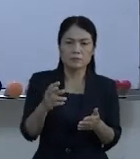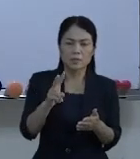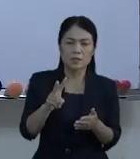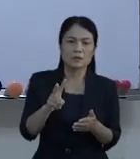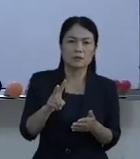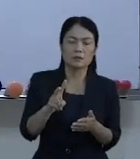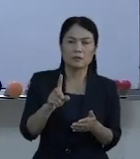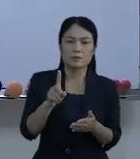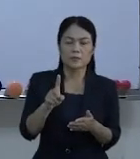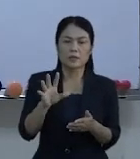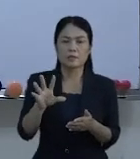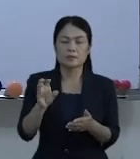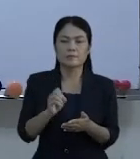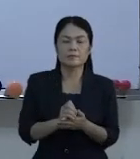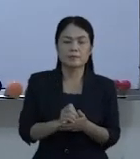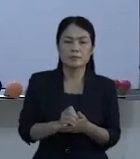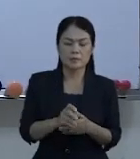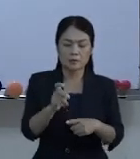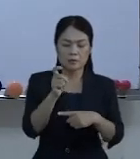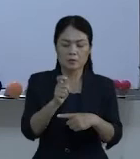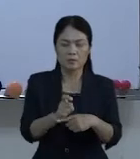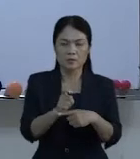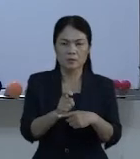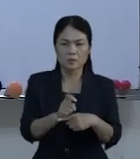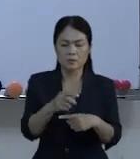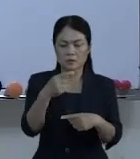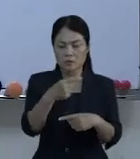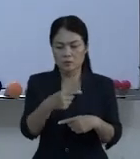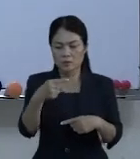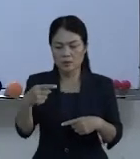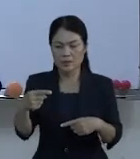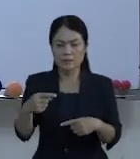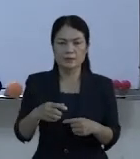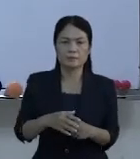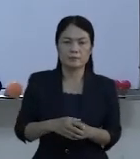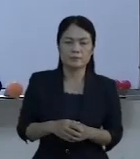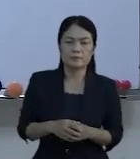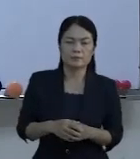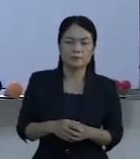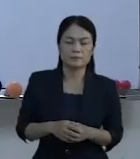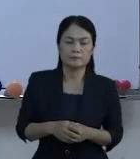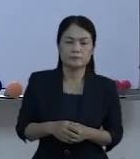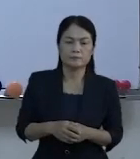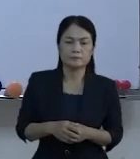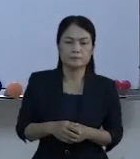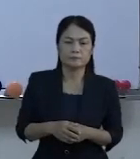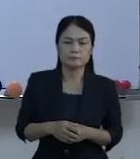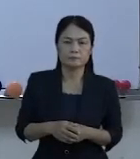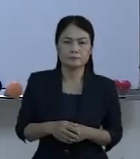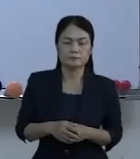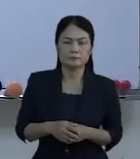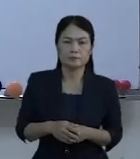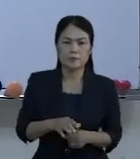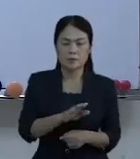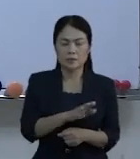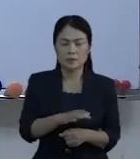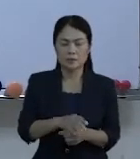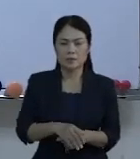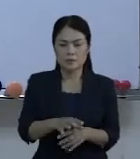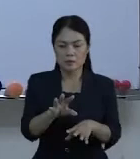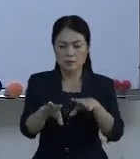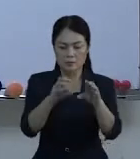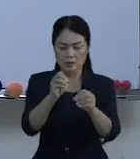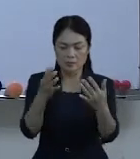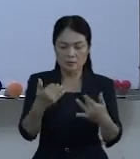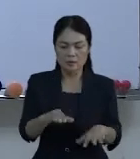pi poán mở rõi hạ sắp trấm tống tùng liền nó còn đấy và trấm tùng liền và có lọ bà riêng